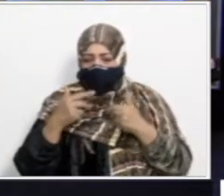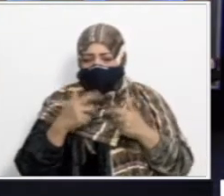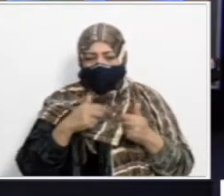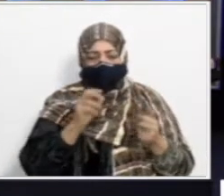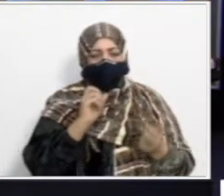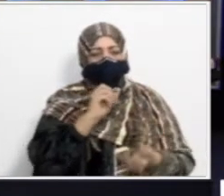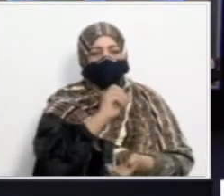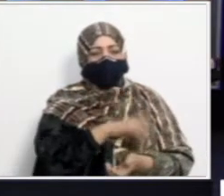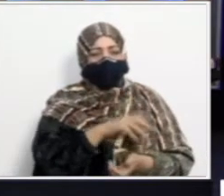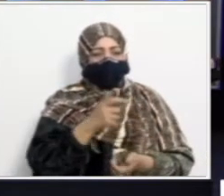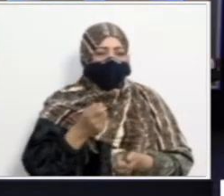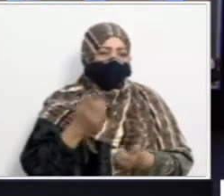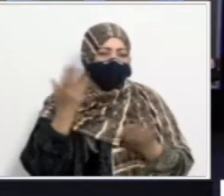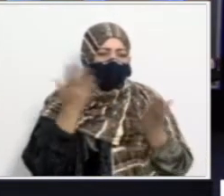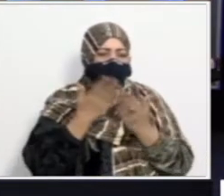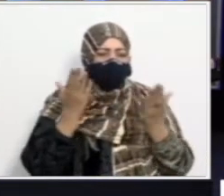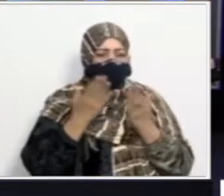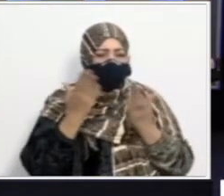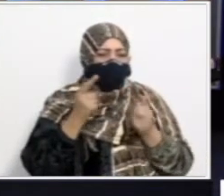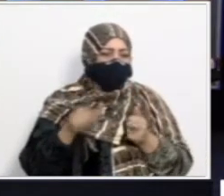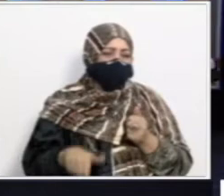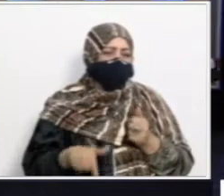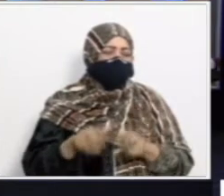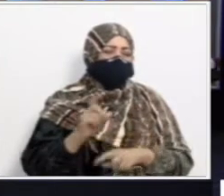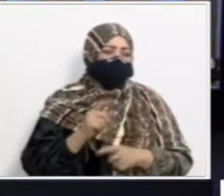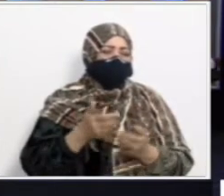يسبح هو شخص يستمع للدرس ويسبح